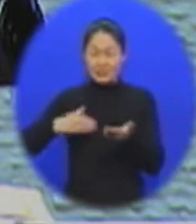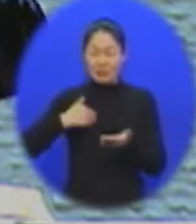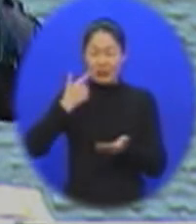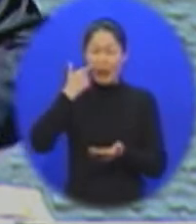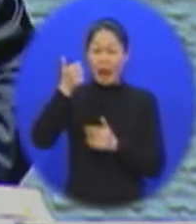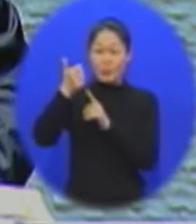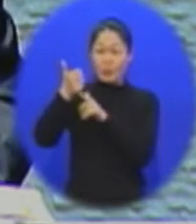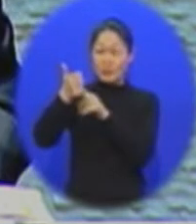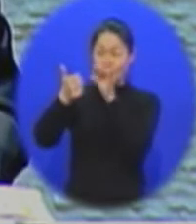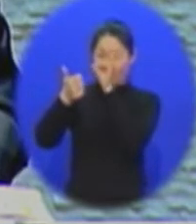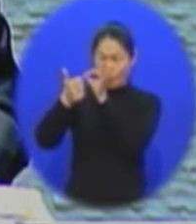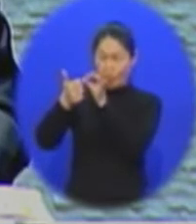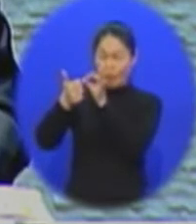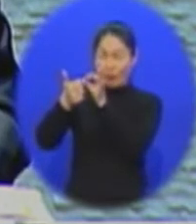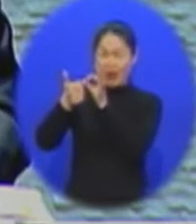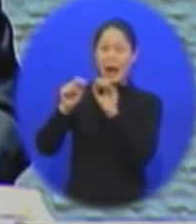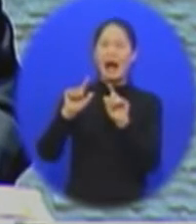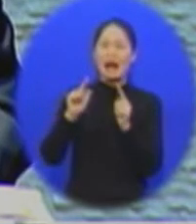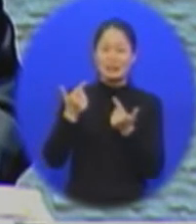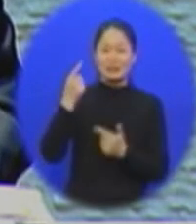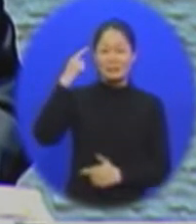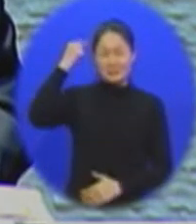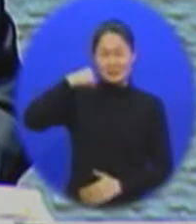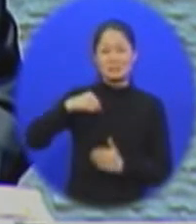보고 아니라는 걸 알았습니다